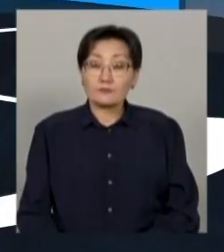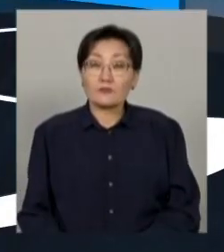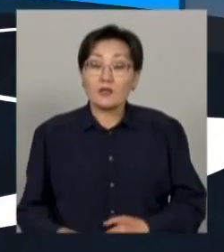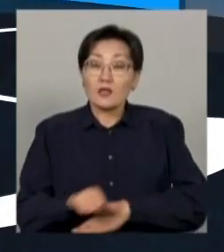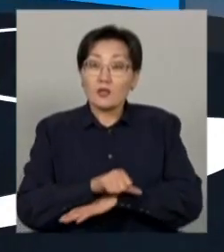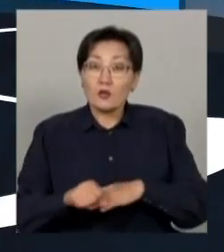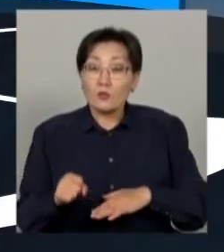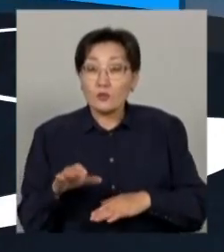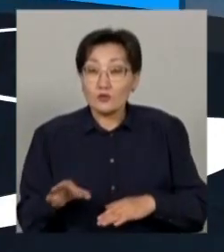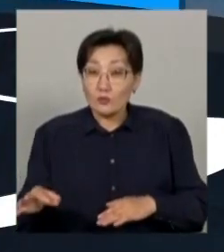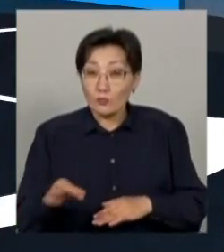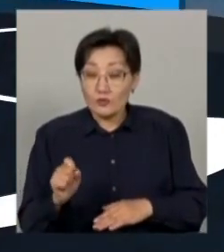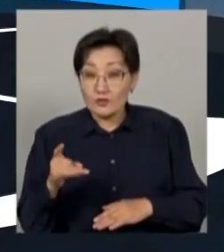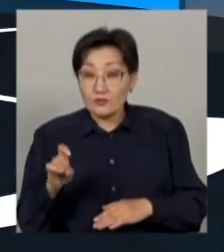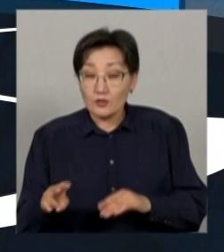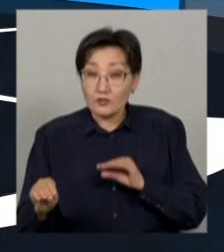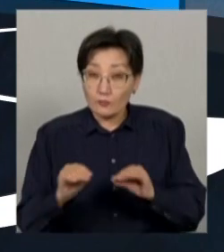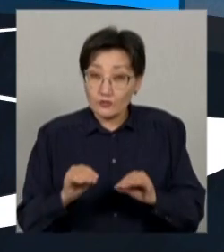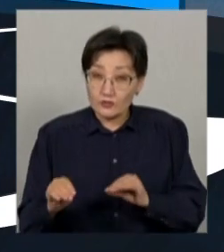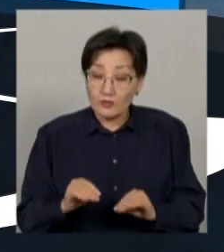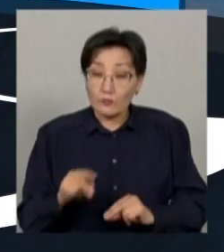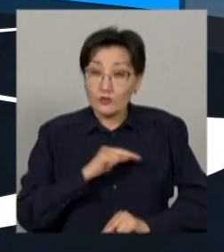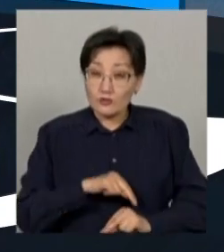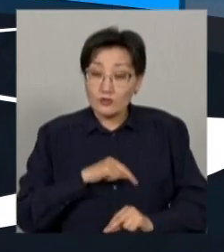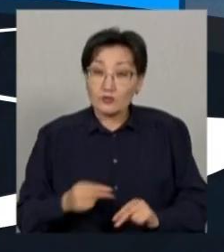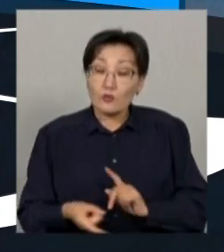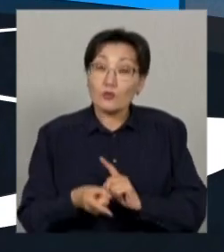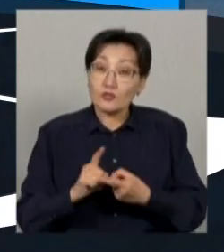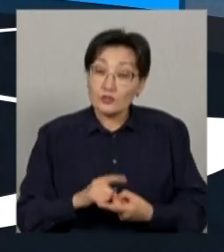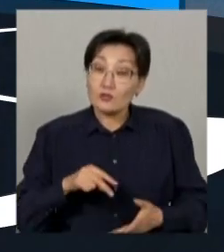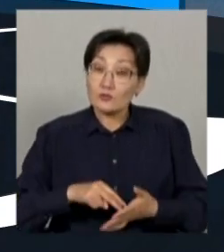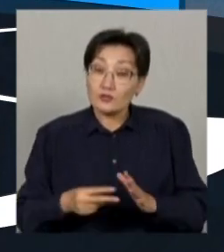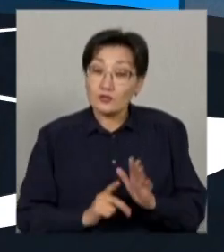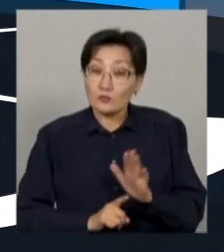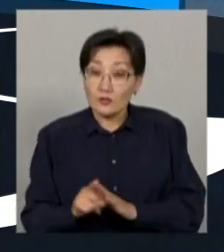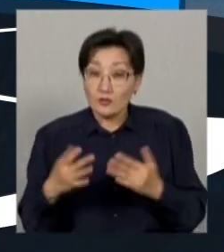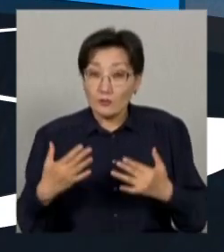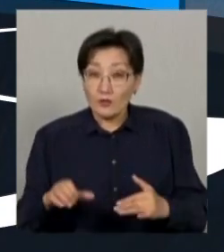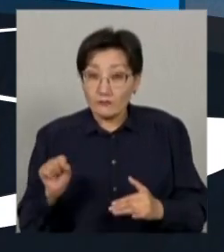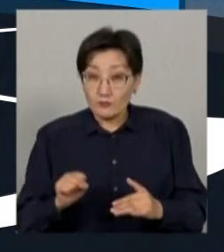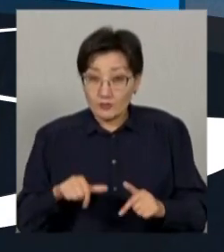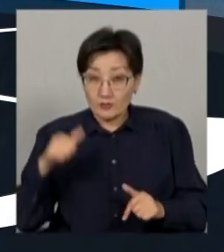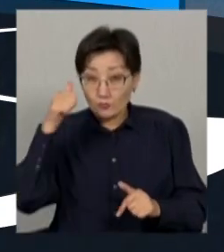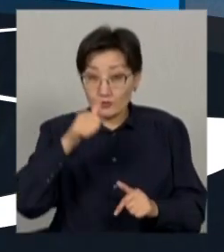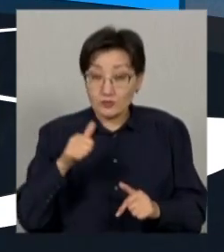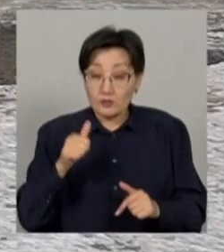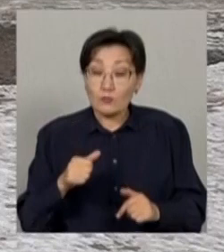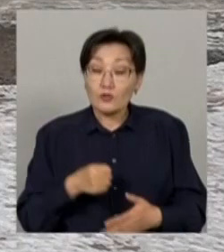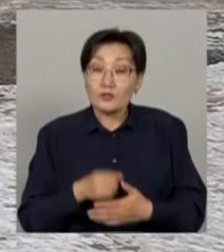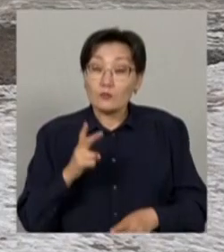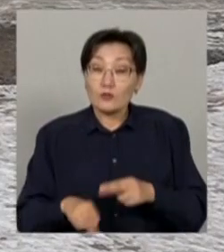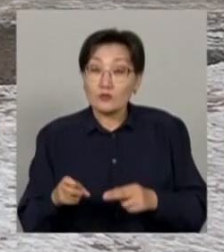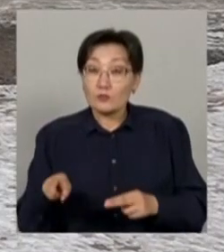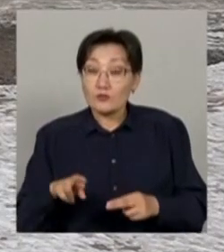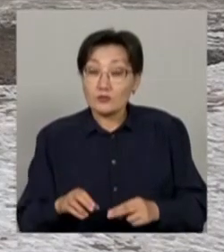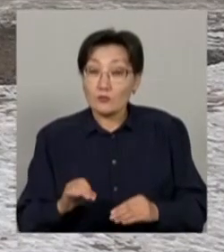Территорию озера Сайран реконструируют и благоустроят. Работы по модернизации планируют начать уже в августе этого года. Тем временем до конца мая